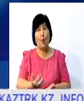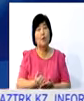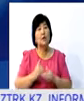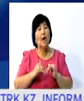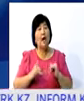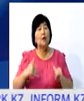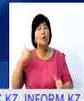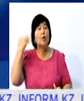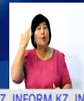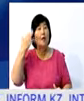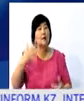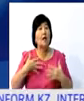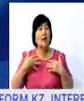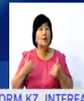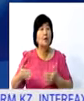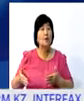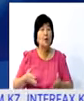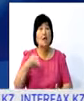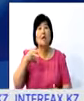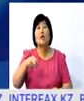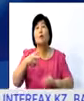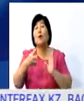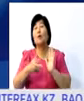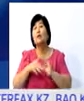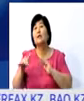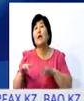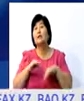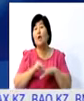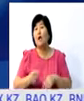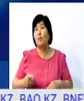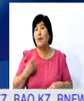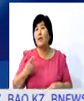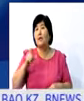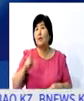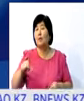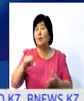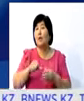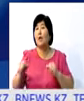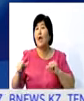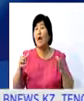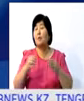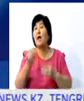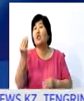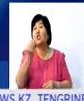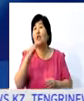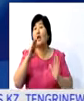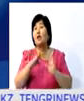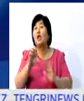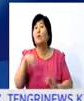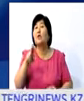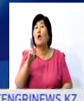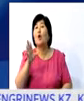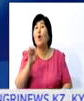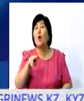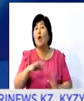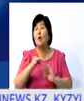арттыру мақсатында денсаулық жолы 2018 акциясы өтуде. Білікті мамандардан құралған бригада Шиелі ауданына қарасты Бидайкөл ауылында